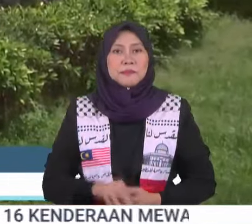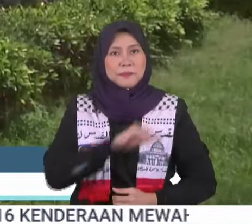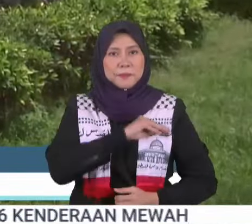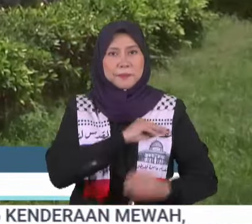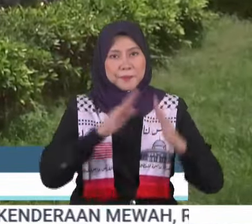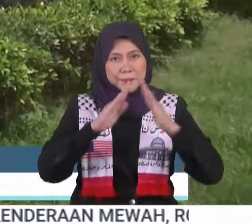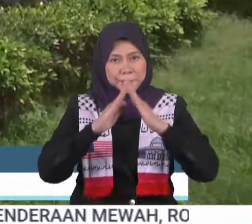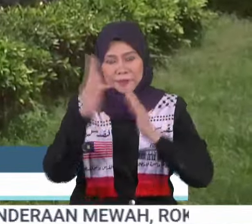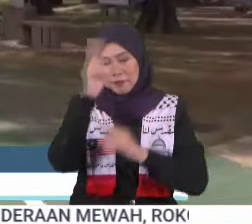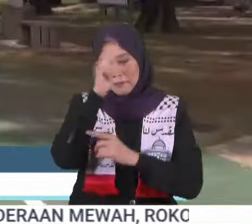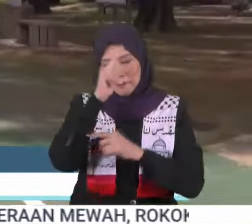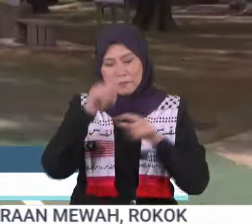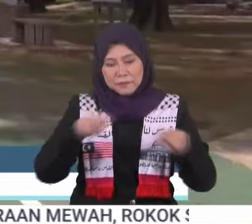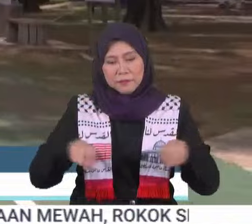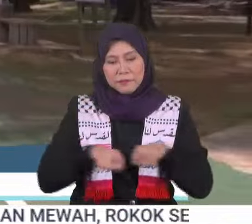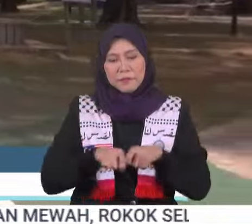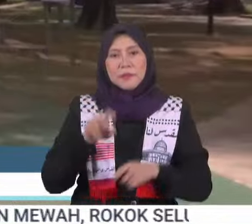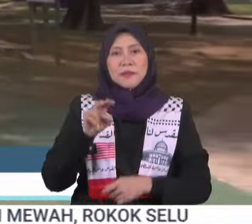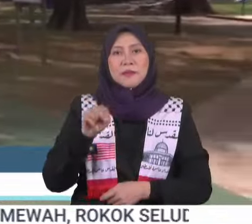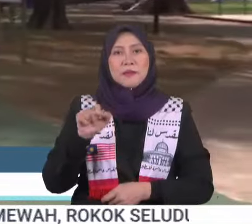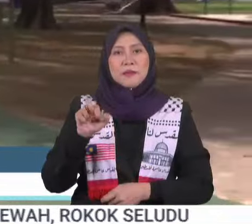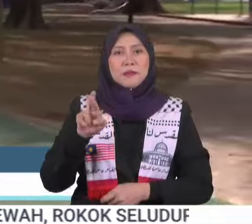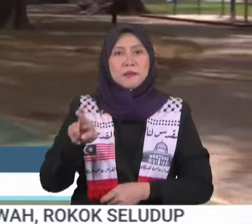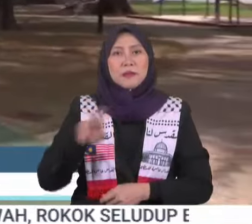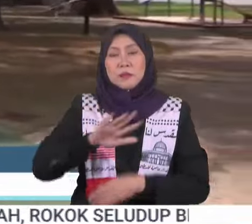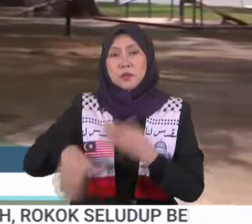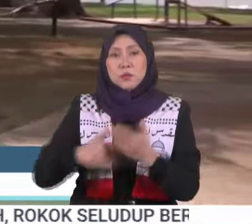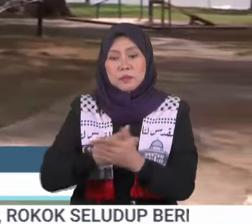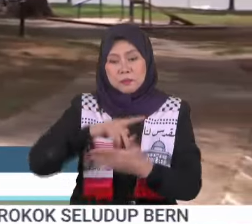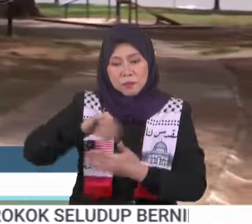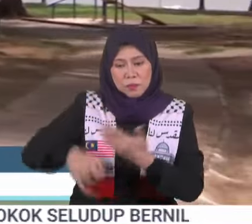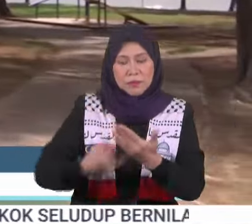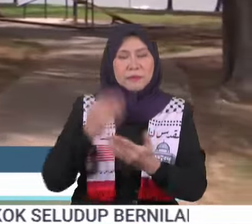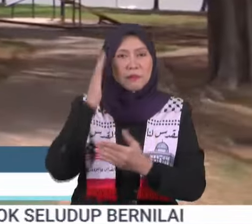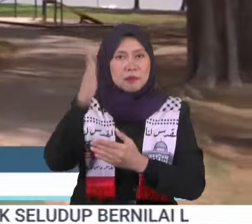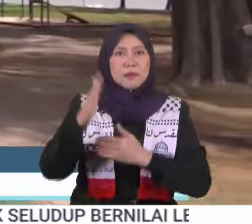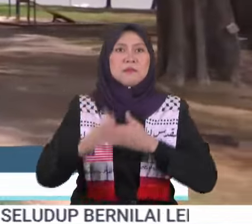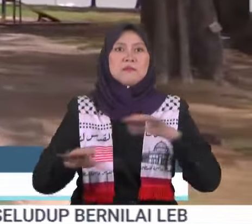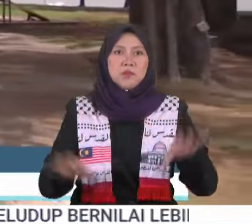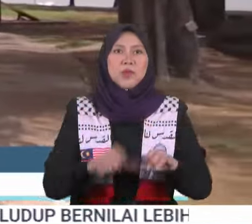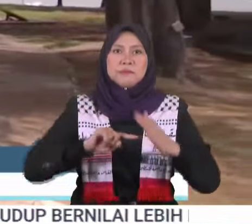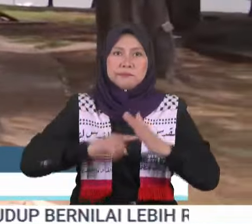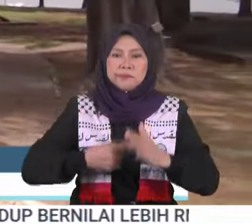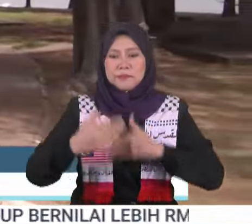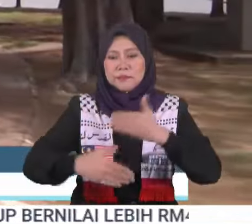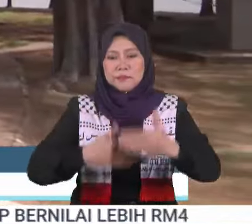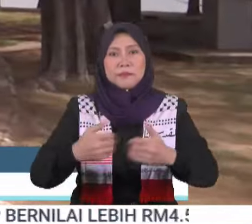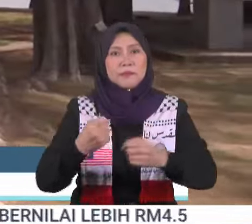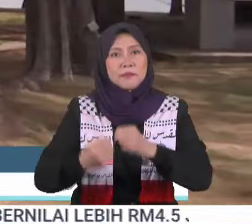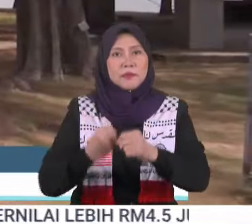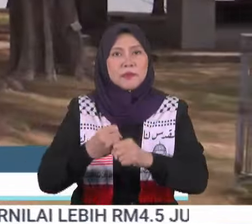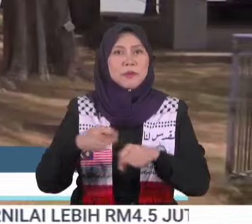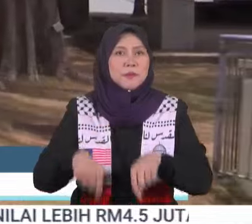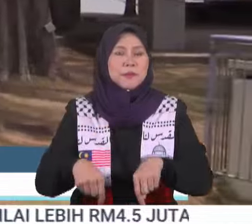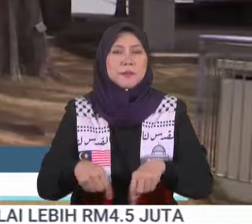Menteri Perumahan dan Kerajaan Tempatan Nga Kong Meng berkata kesemua projek itu akan dilaksana tahun ini.